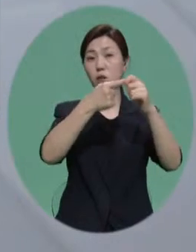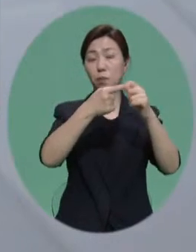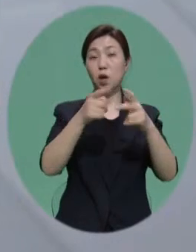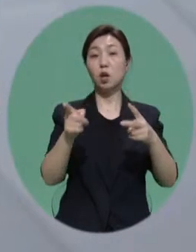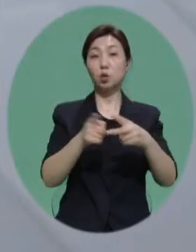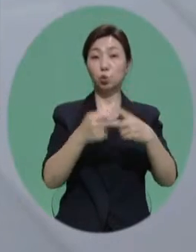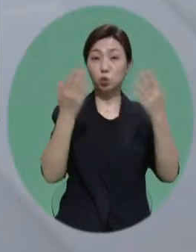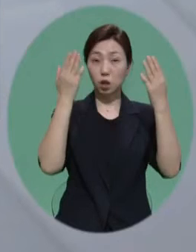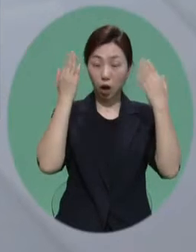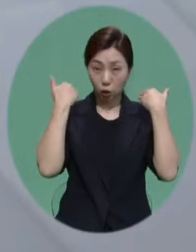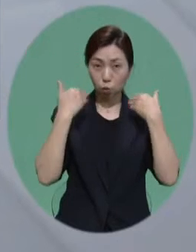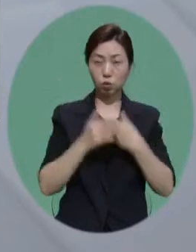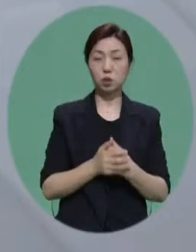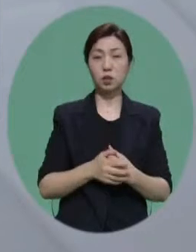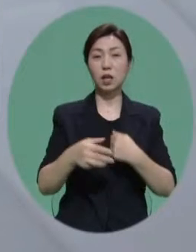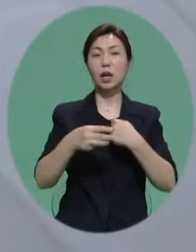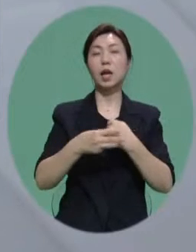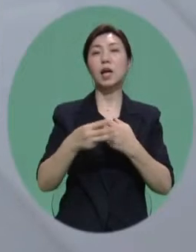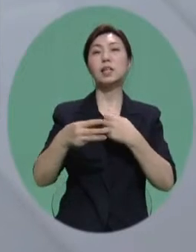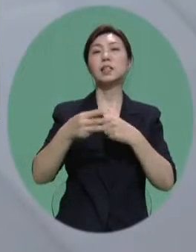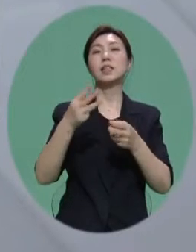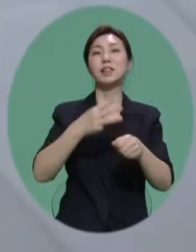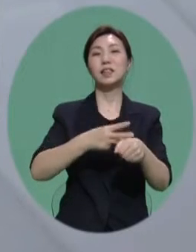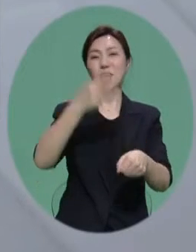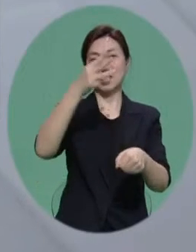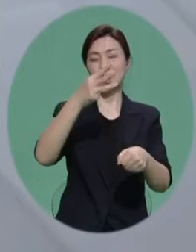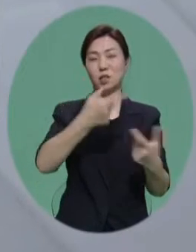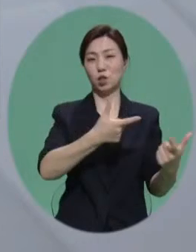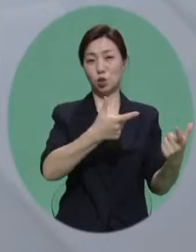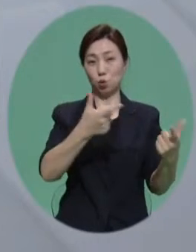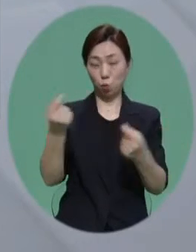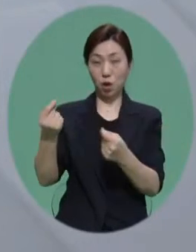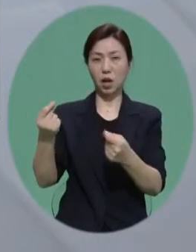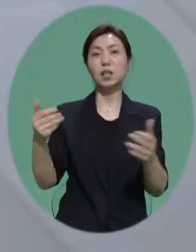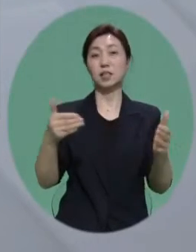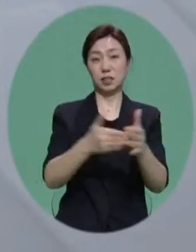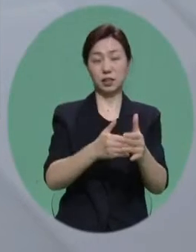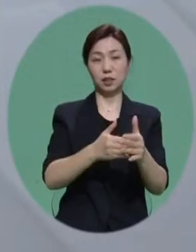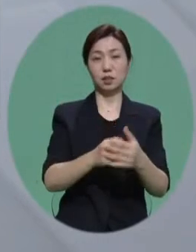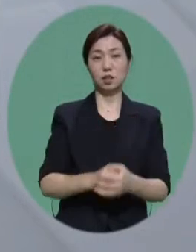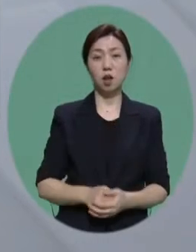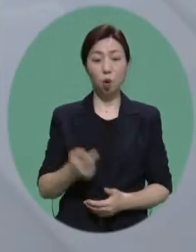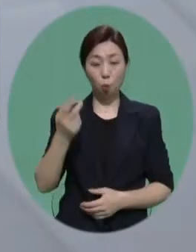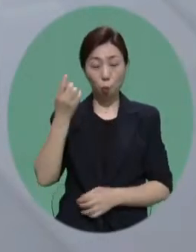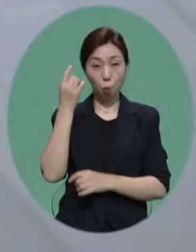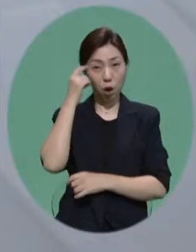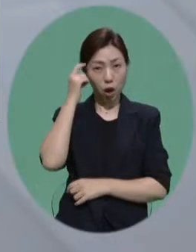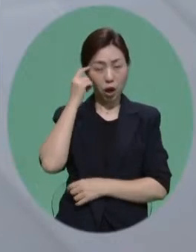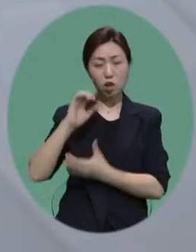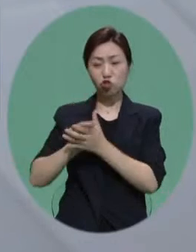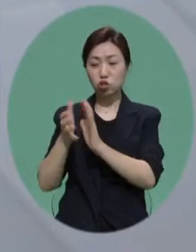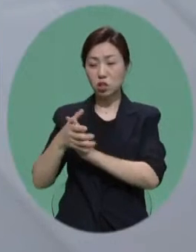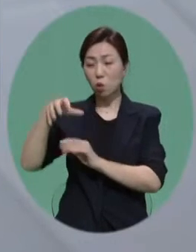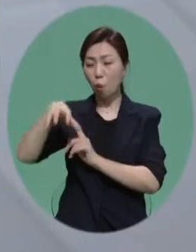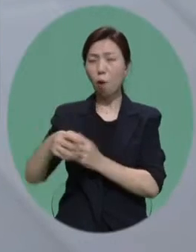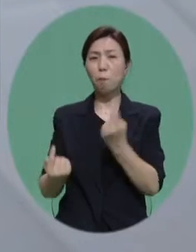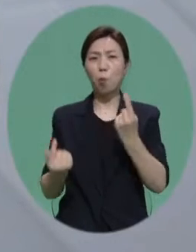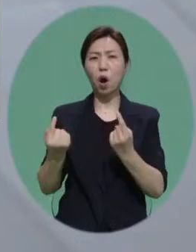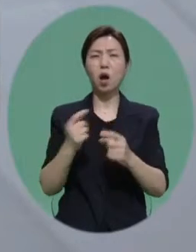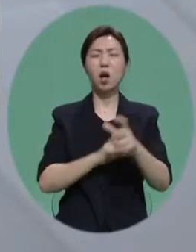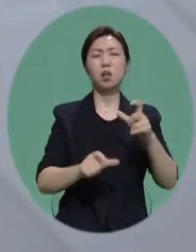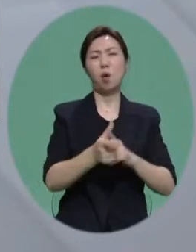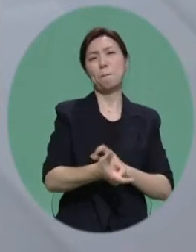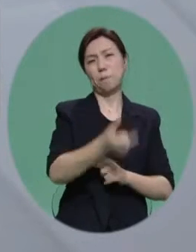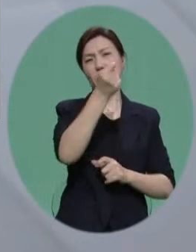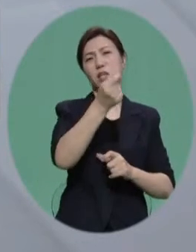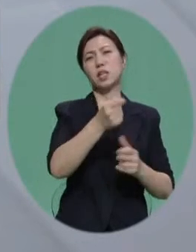3시에 일률적으로 화교 하게 하자 예 요 지금보다 더 빨리 오니까 골 어렵지 않습니까 7시까지 방과후 교실